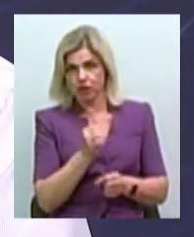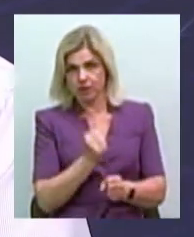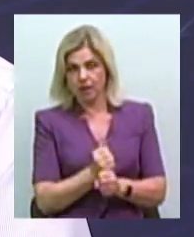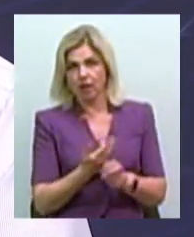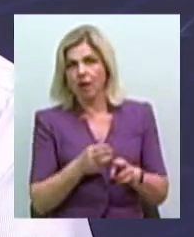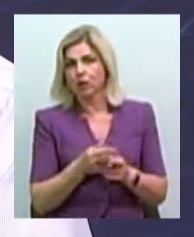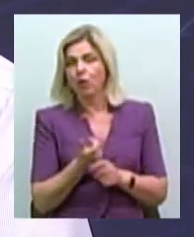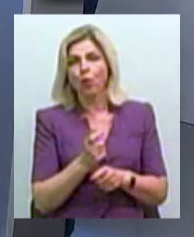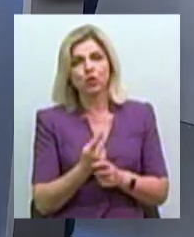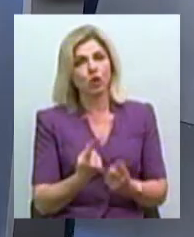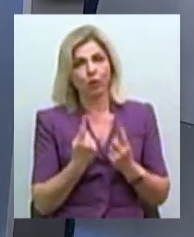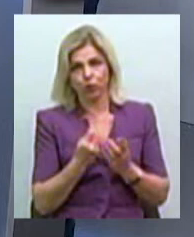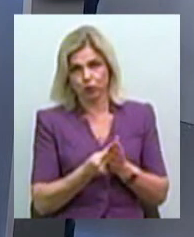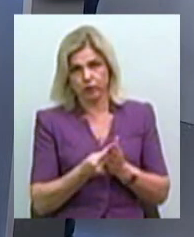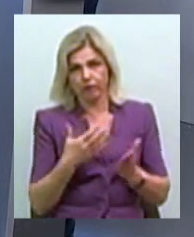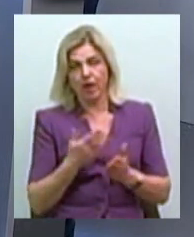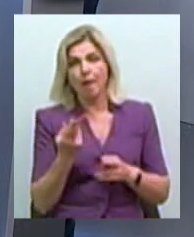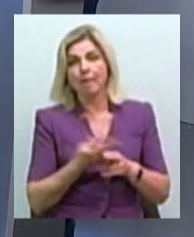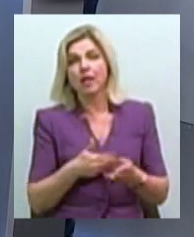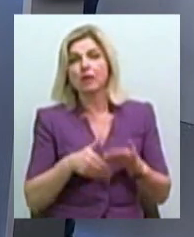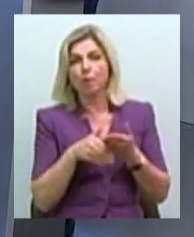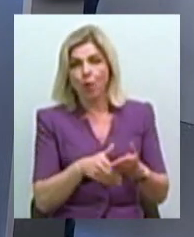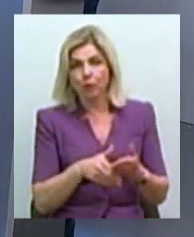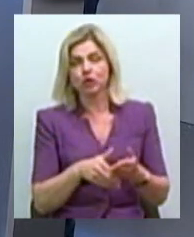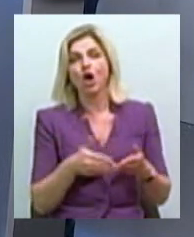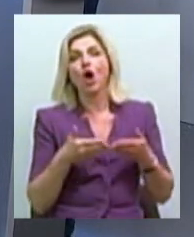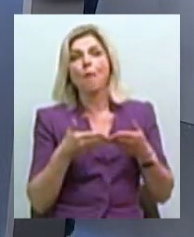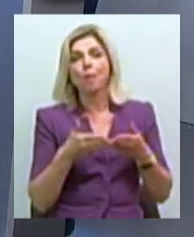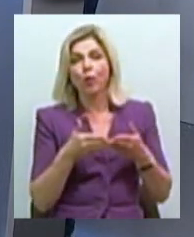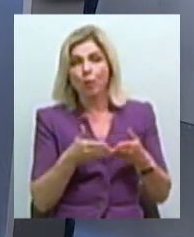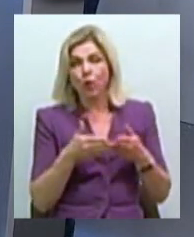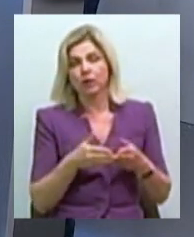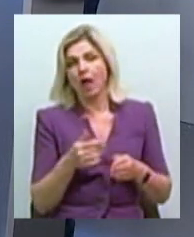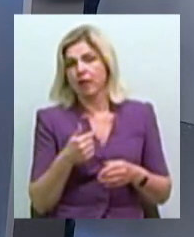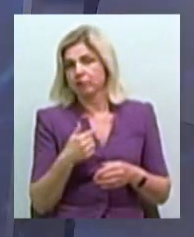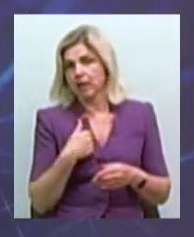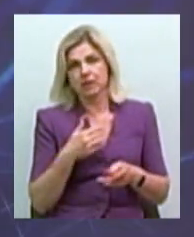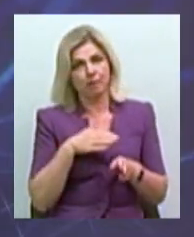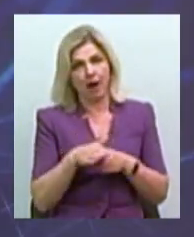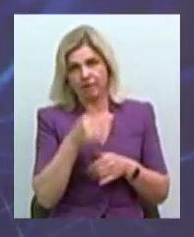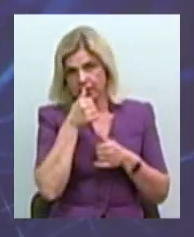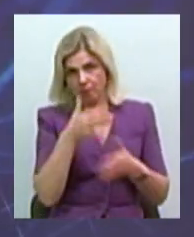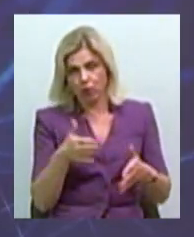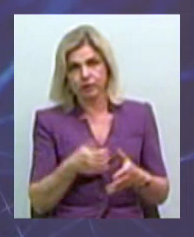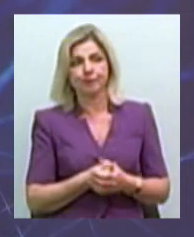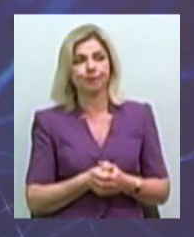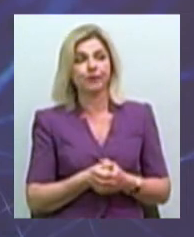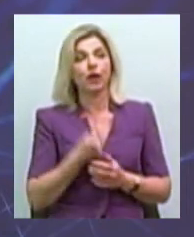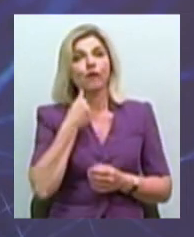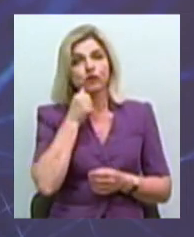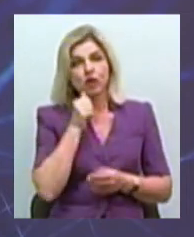довольно-таки очень большие средства, и без помощи действительно морехозяйственного комплекса нам не справиться здесь. Ну, вот вчера он в чергове